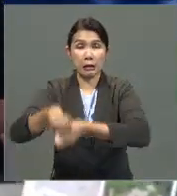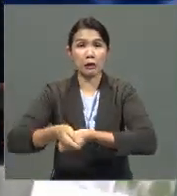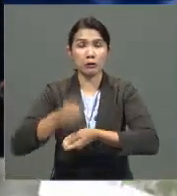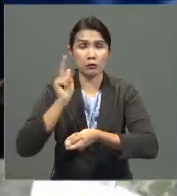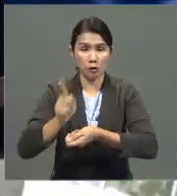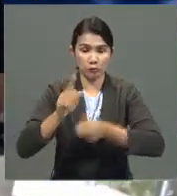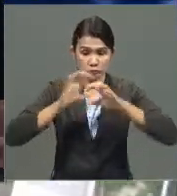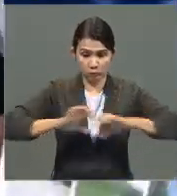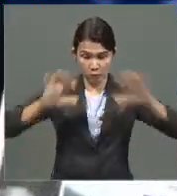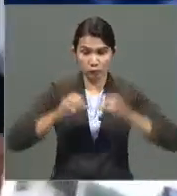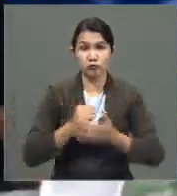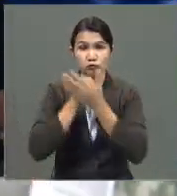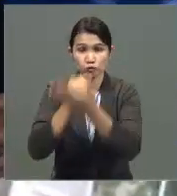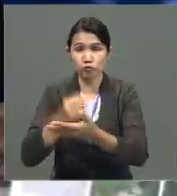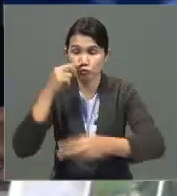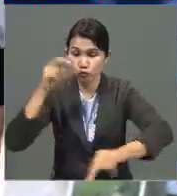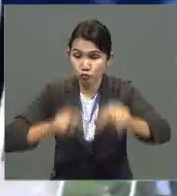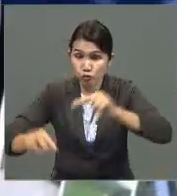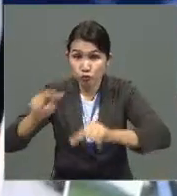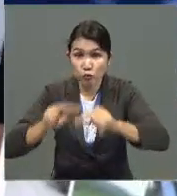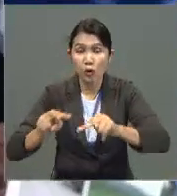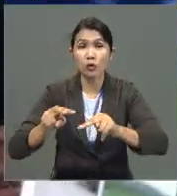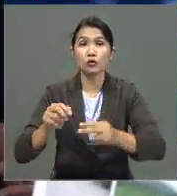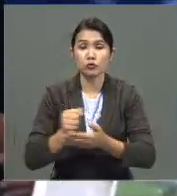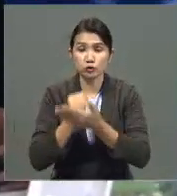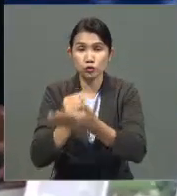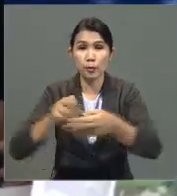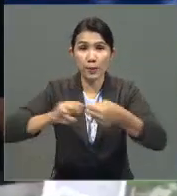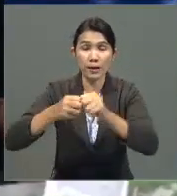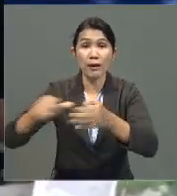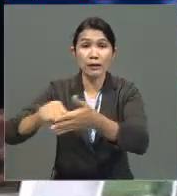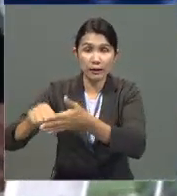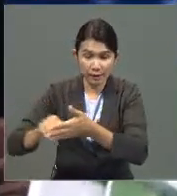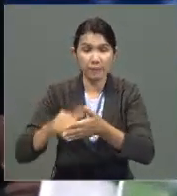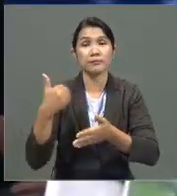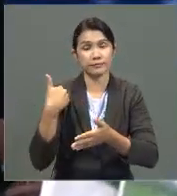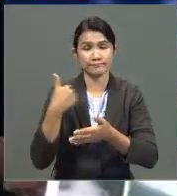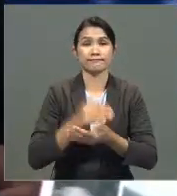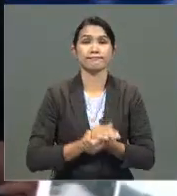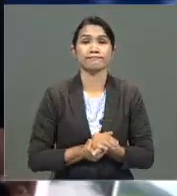องรัฐจะต้องเข้าไปดูแลแล้วก็จะเป็นภาคส่วนหนึ่งที่จะช่วยวิกฤตเศรษฐกิจของเรานะครับ